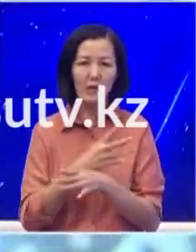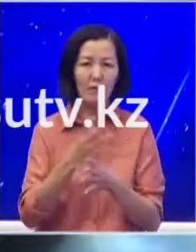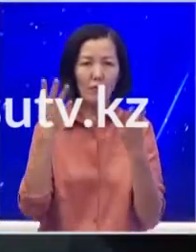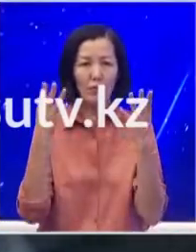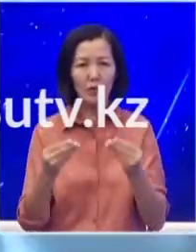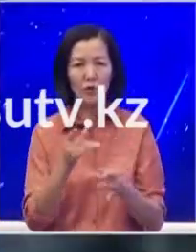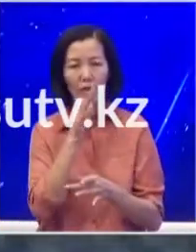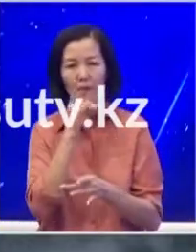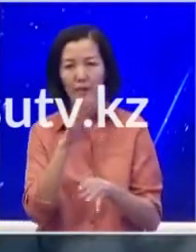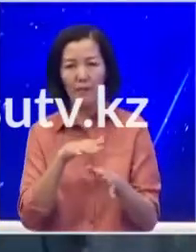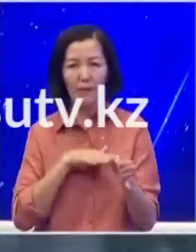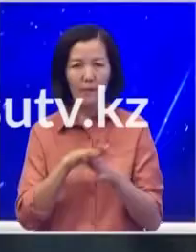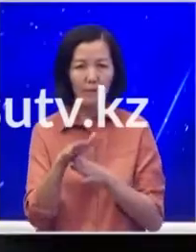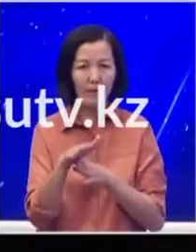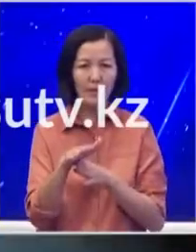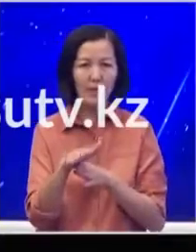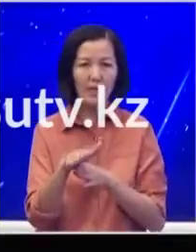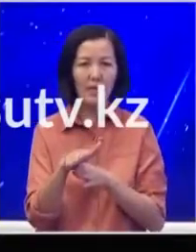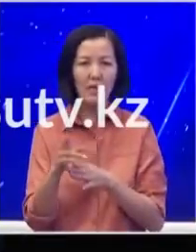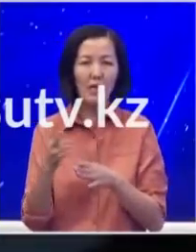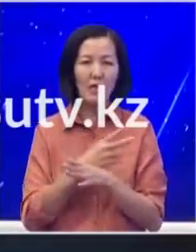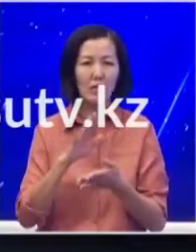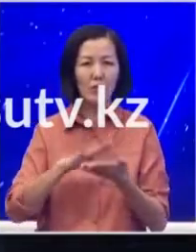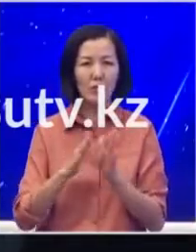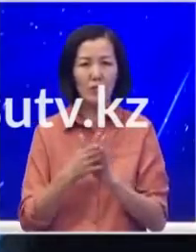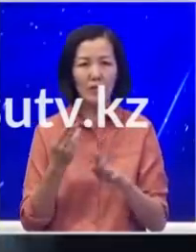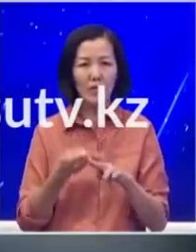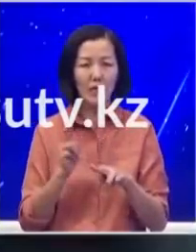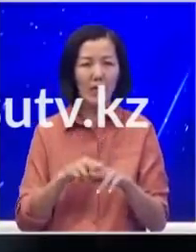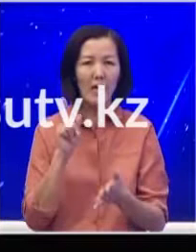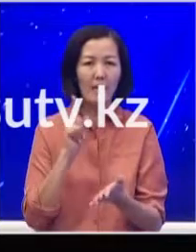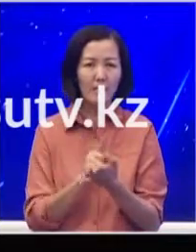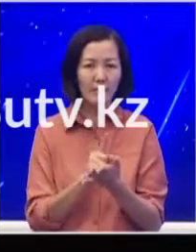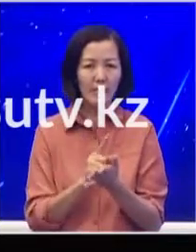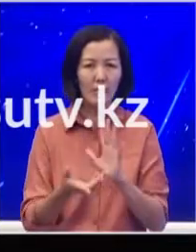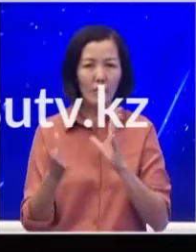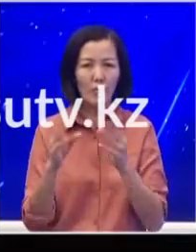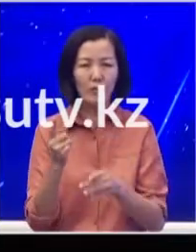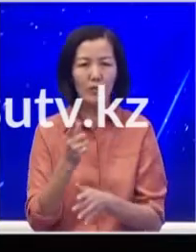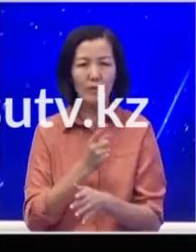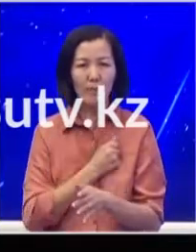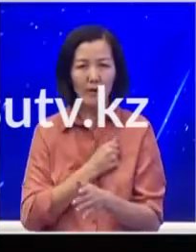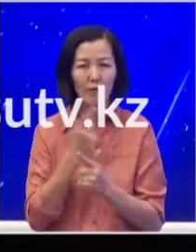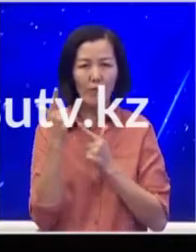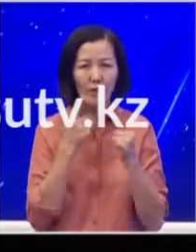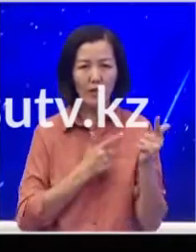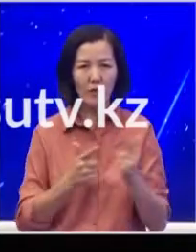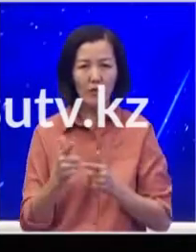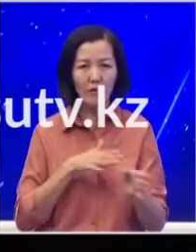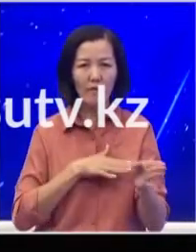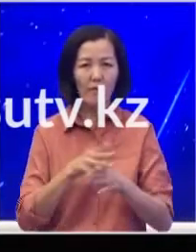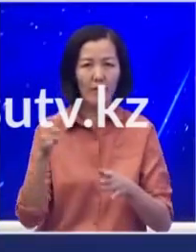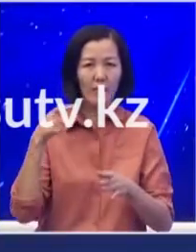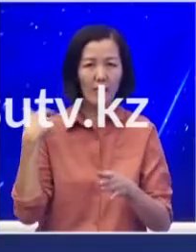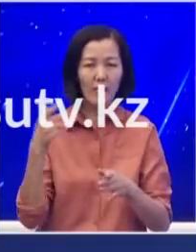суток. Совершение парашютных прыжков в ночных условиях – один из обязательных элементов общей боевой подготовки. Их выполняют офицеры